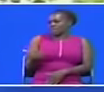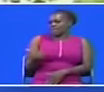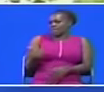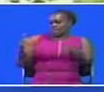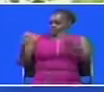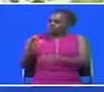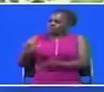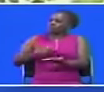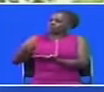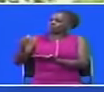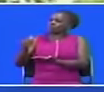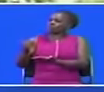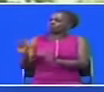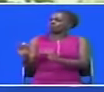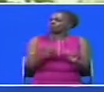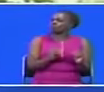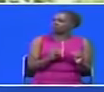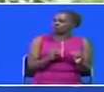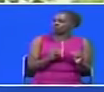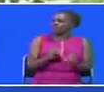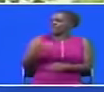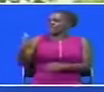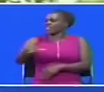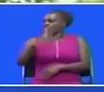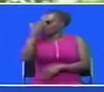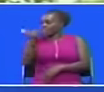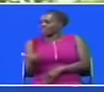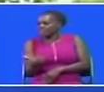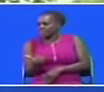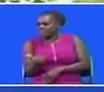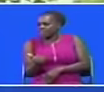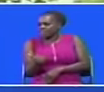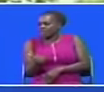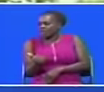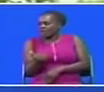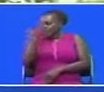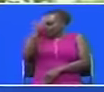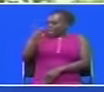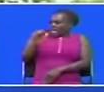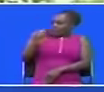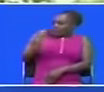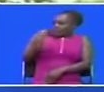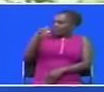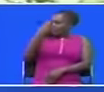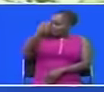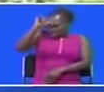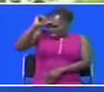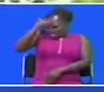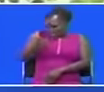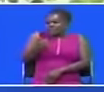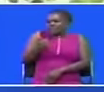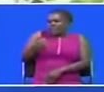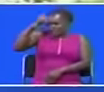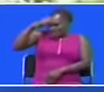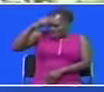chama chake, akapeleka kwa mshirika wake Uhuru Kenyatta? Mbona yeye kama ni mwerevu na yeye ni mjanja sana na